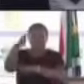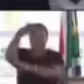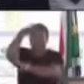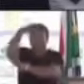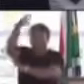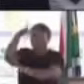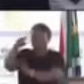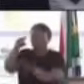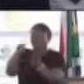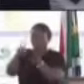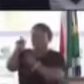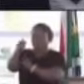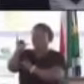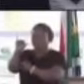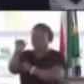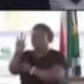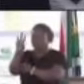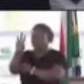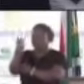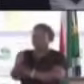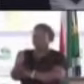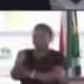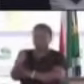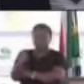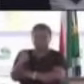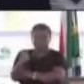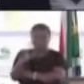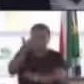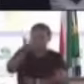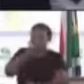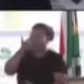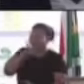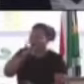uNyawo Duma kude